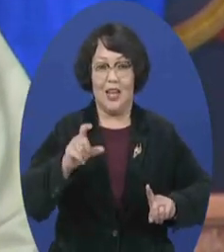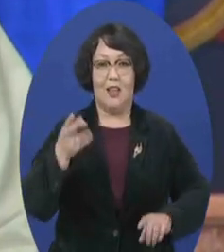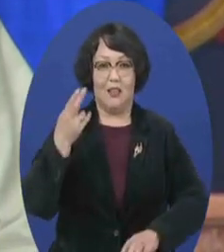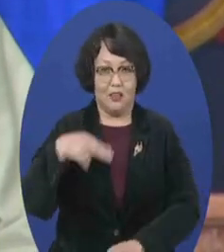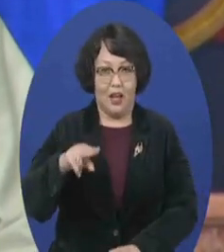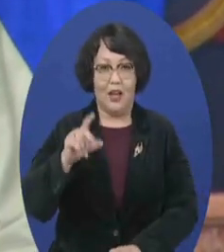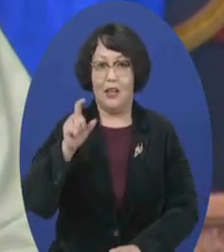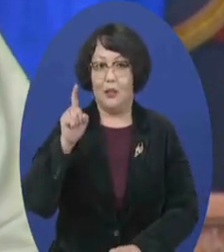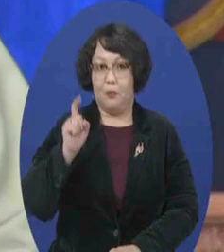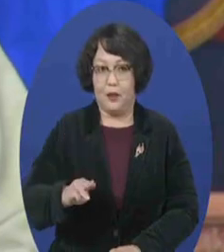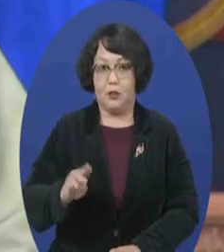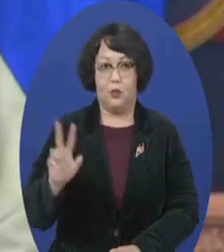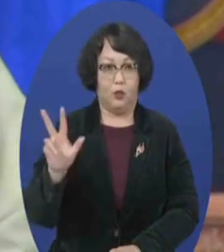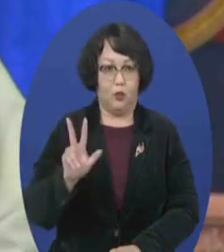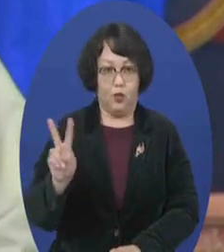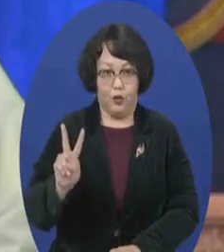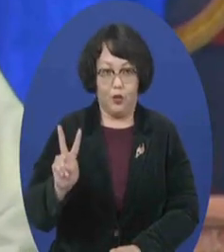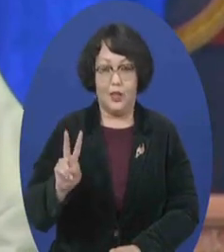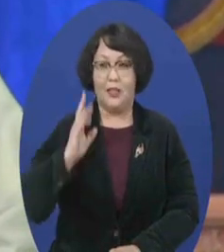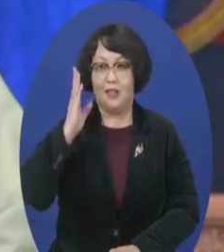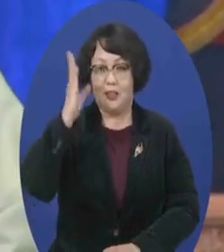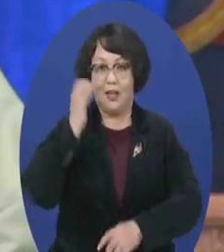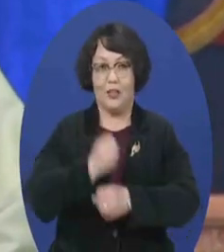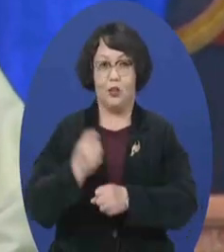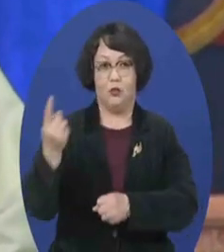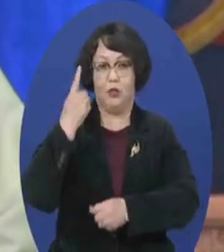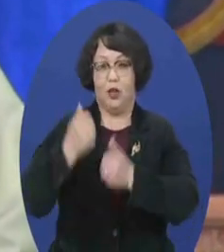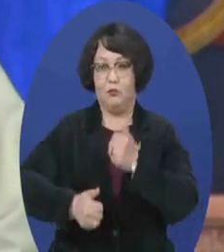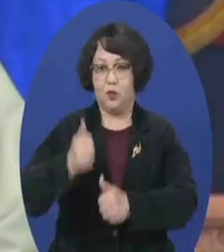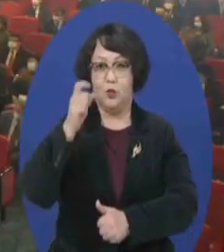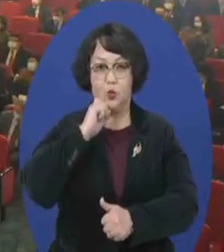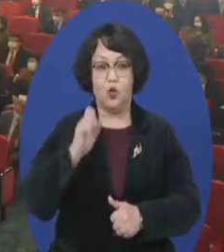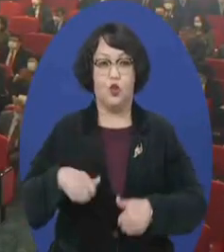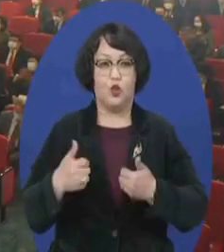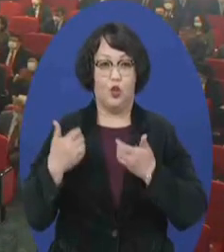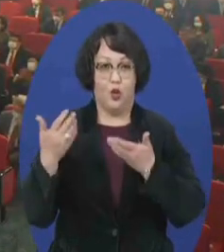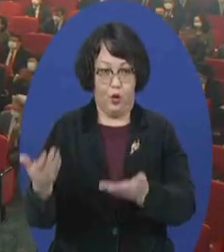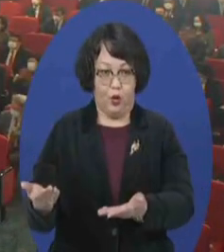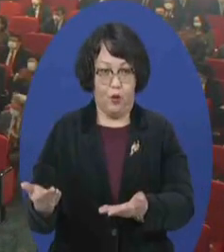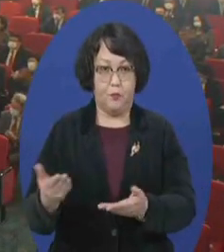бот нартаа цаашдын ажил үйлсэд нь өндөр амжилтыг хүсэн ерөөё.